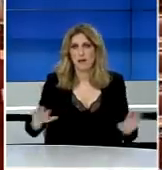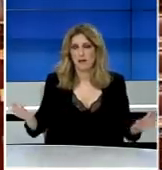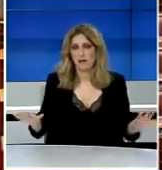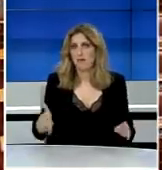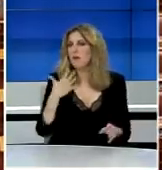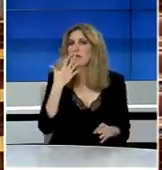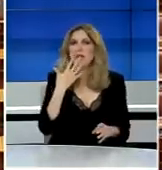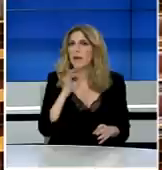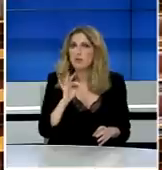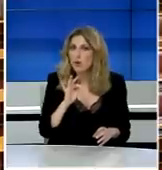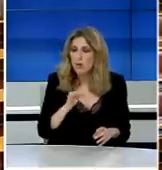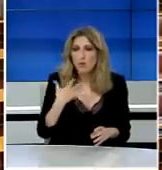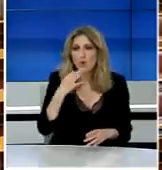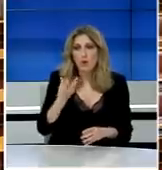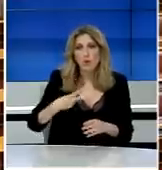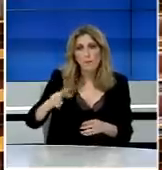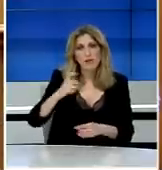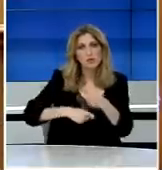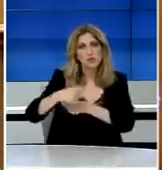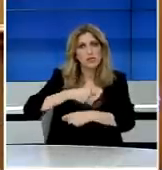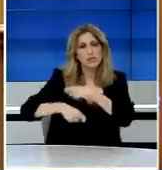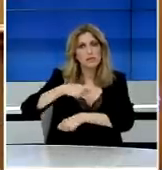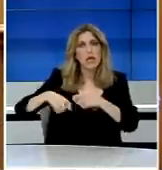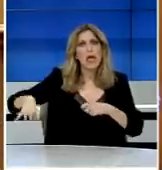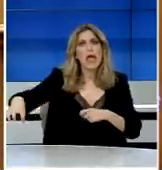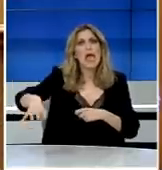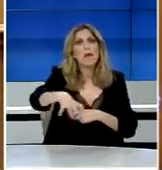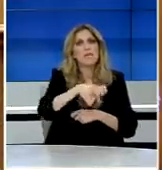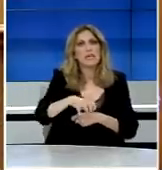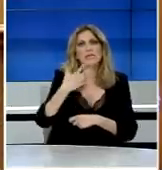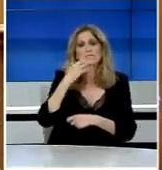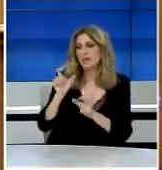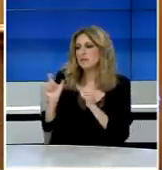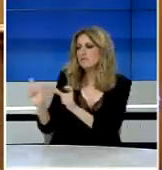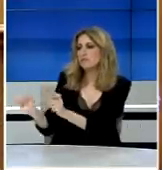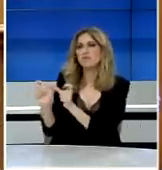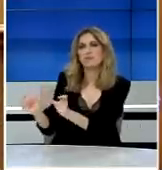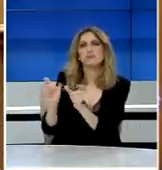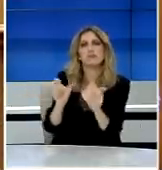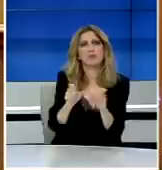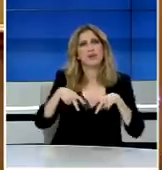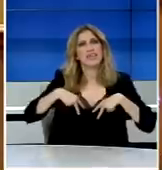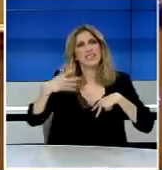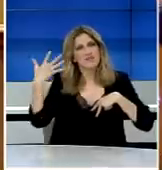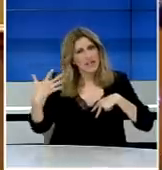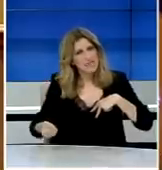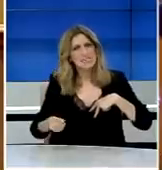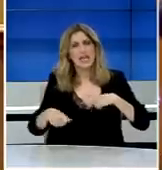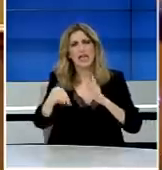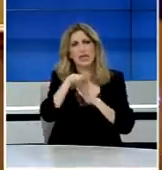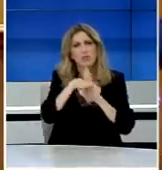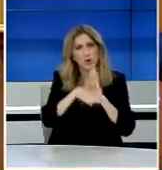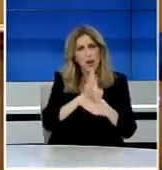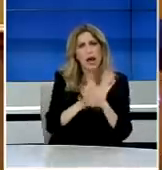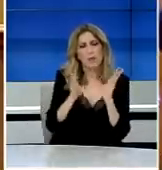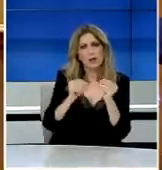πλειοψηφία των επιχειρήσεων αποκλείεται από τα εργαλεία της πολιτείας και ο λόγος είναι ότι έχετε